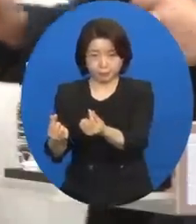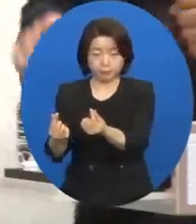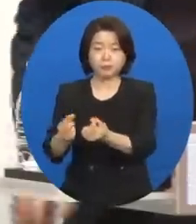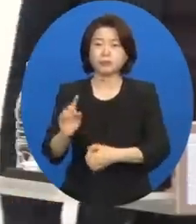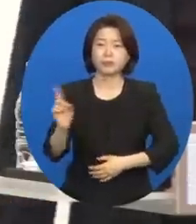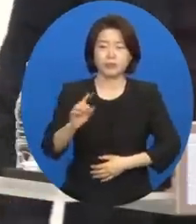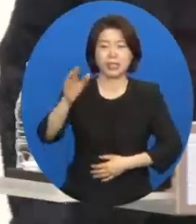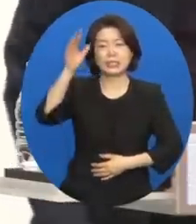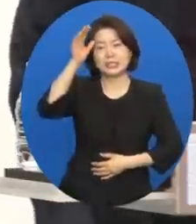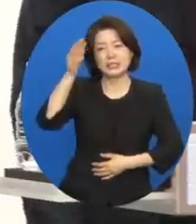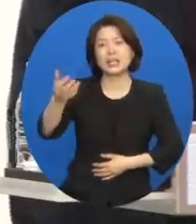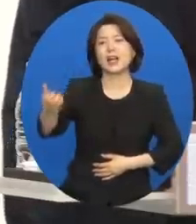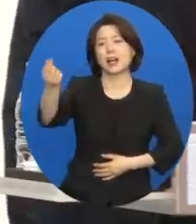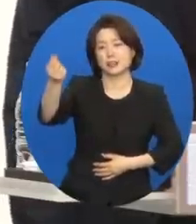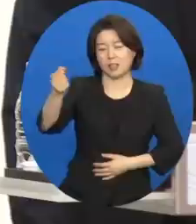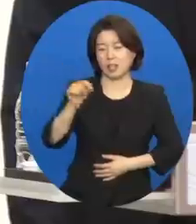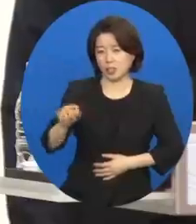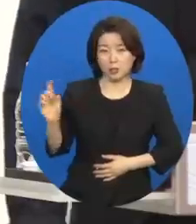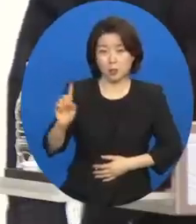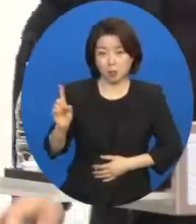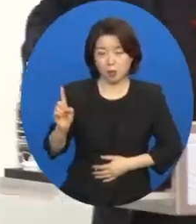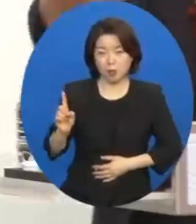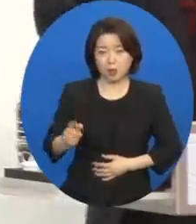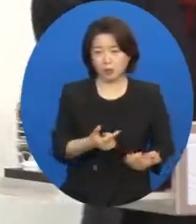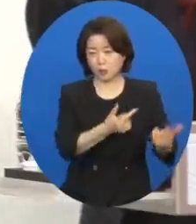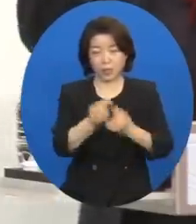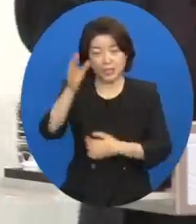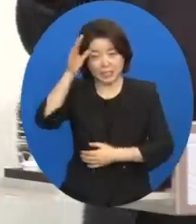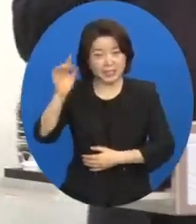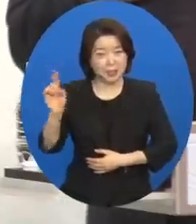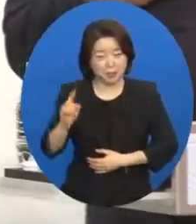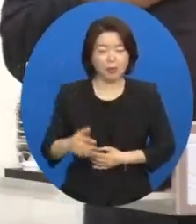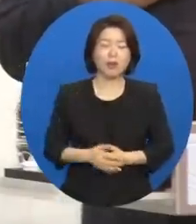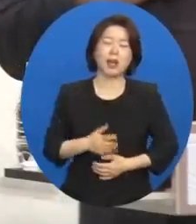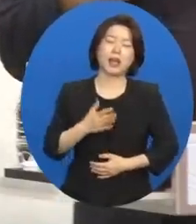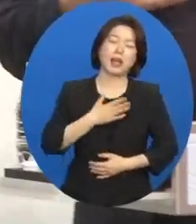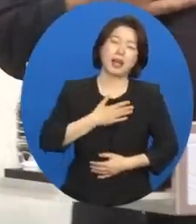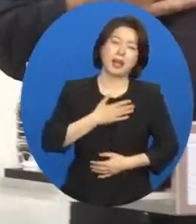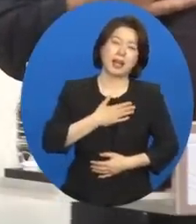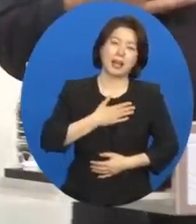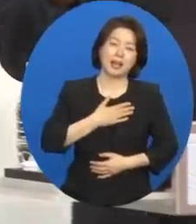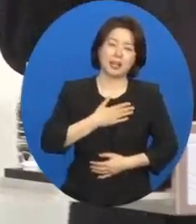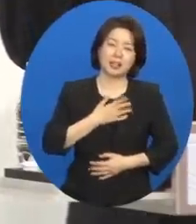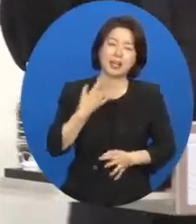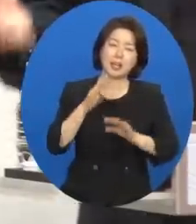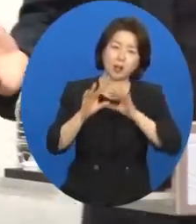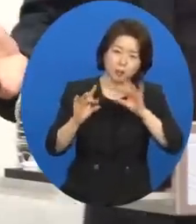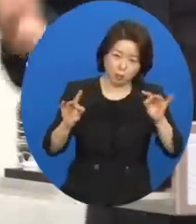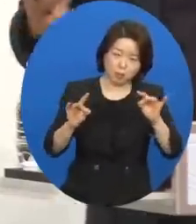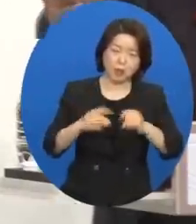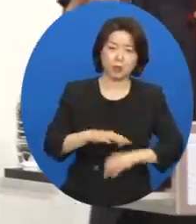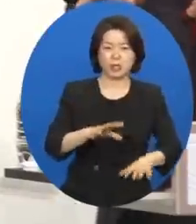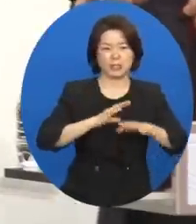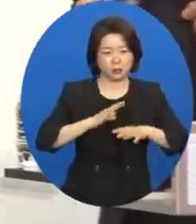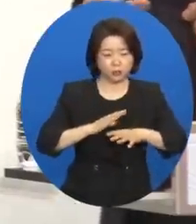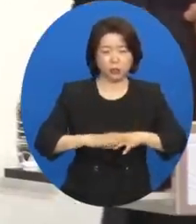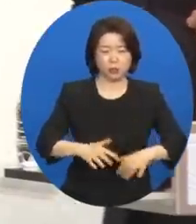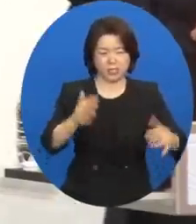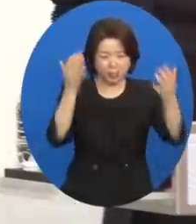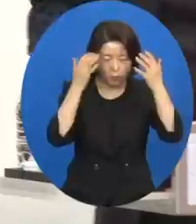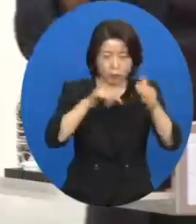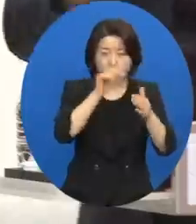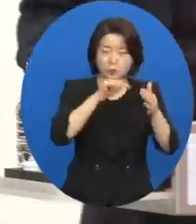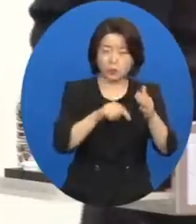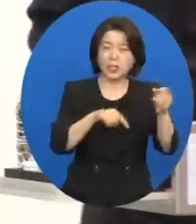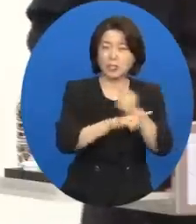우리 기대를 갖게 되는데 그건 뭐냐? 그것은 아하, 내가 이렇게 목마르고 이 두려움과 이 고통 가운데 있는